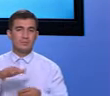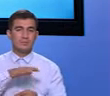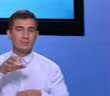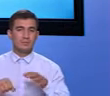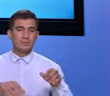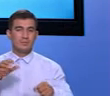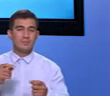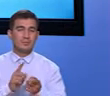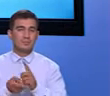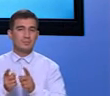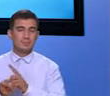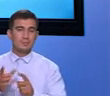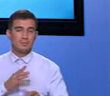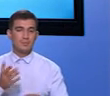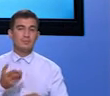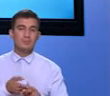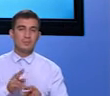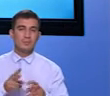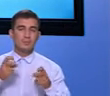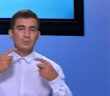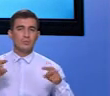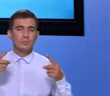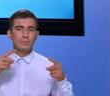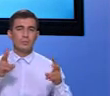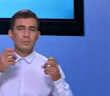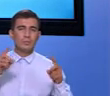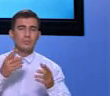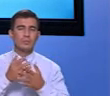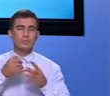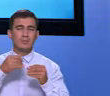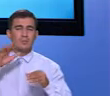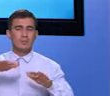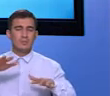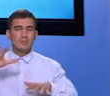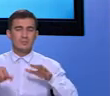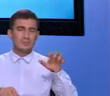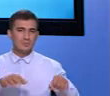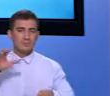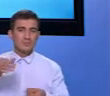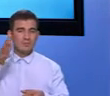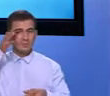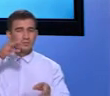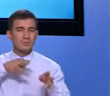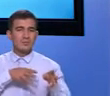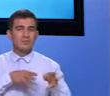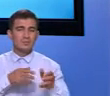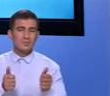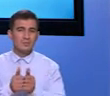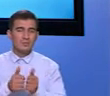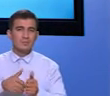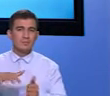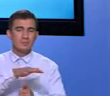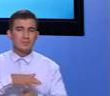so'ng ko'proq obukor yerlarni ham o'zlari va hattoki daryo bo'ylarida yaqin